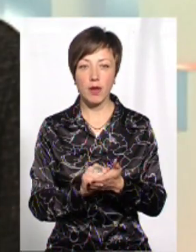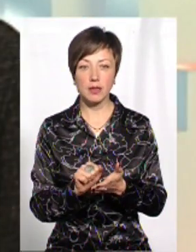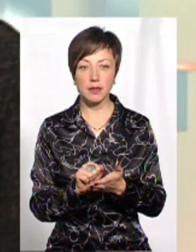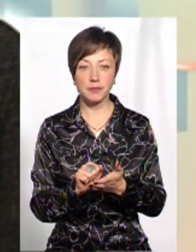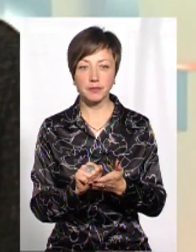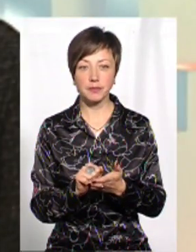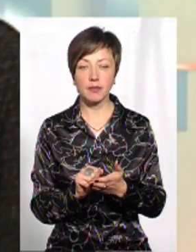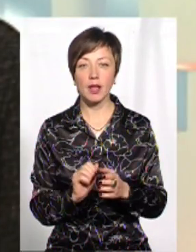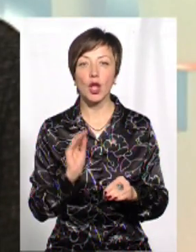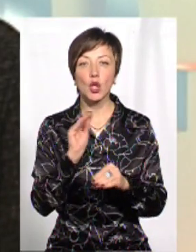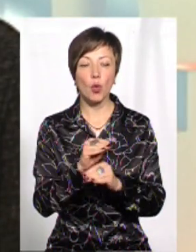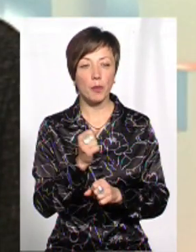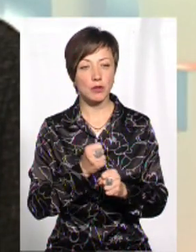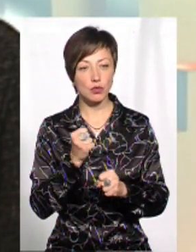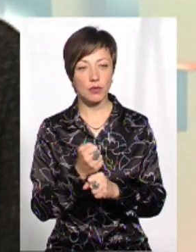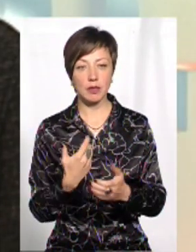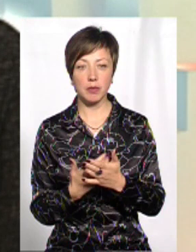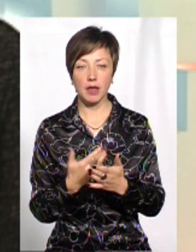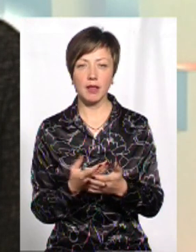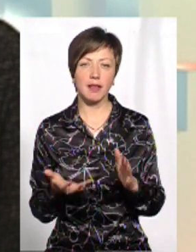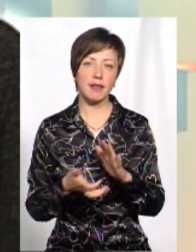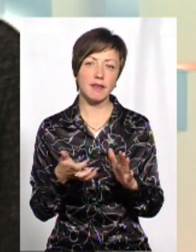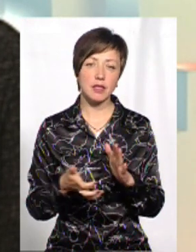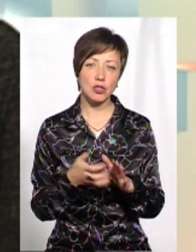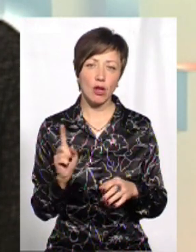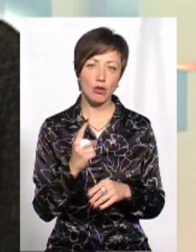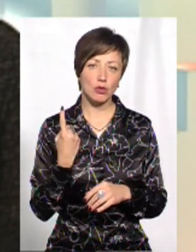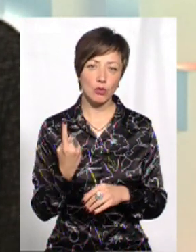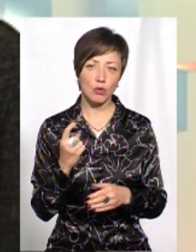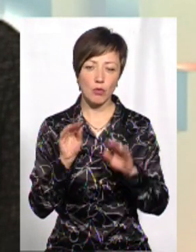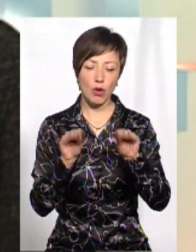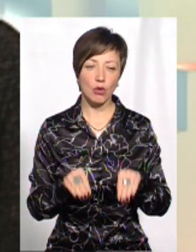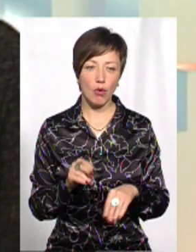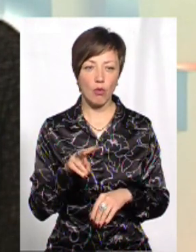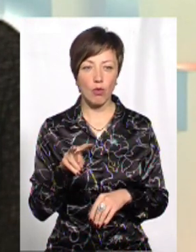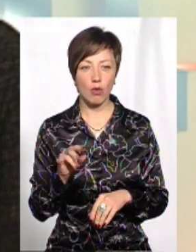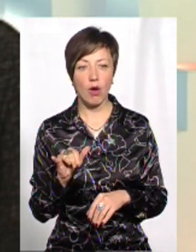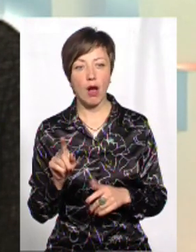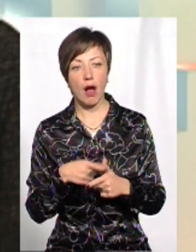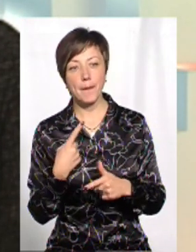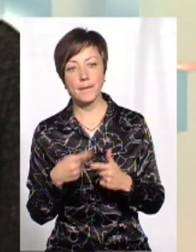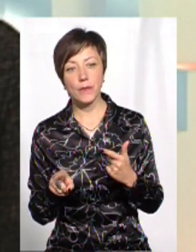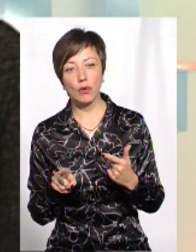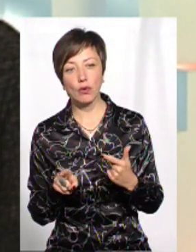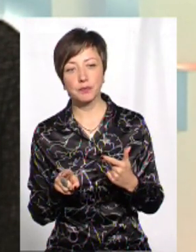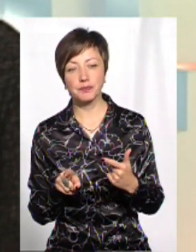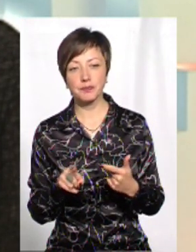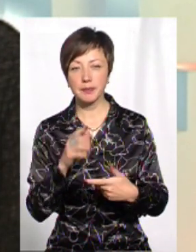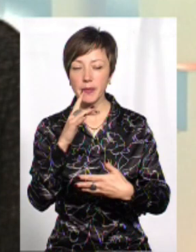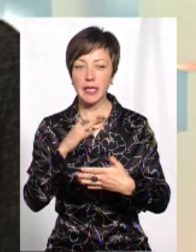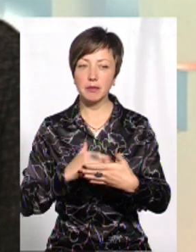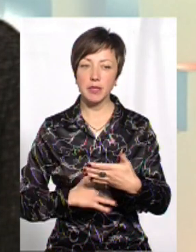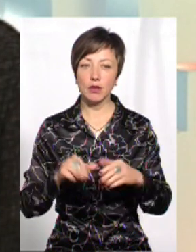між собою, на доопрацювання. Тобто був не донесений, наприклад, протокол або список